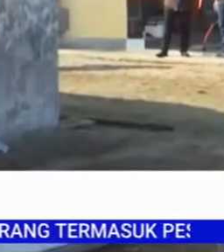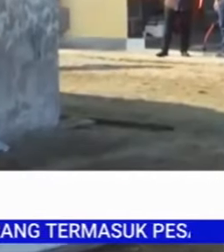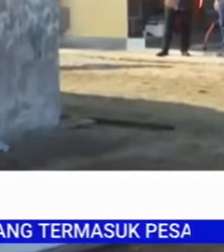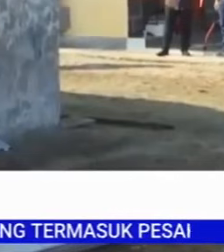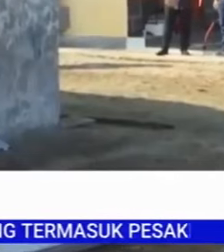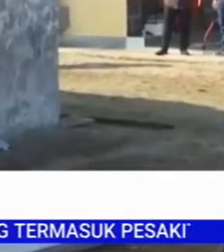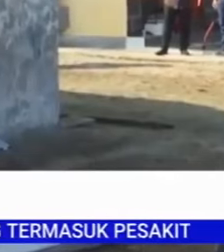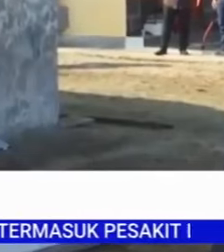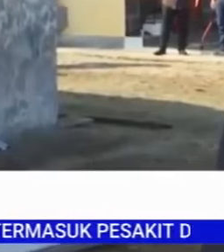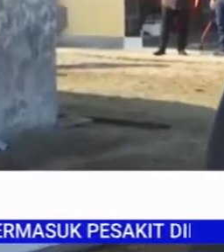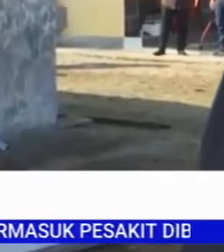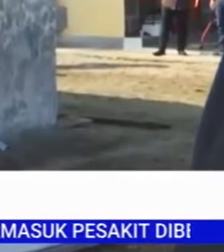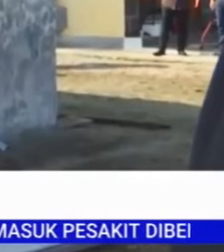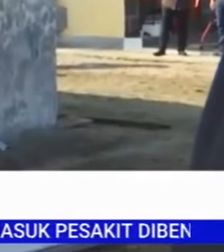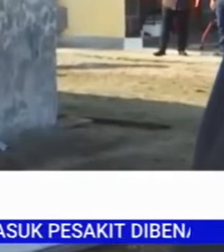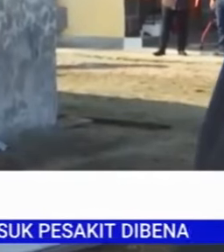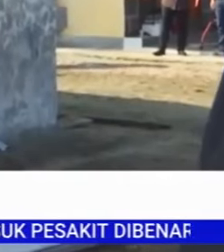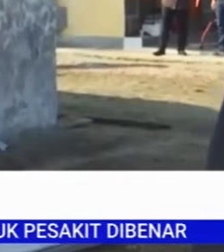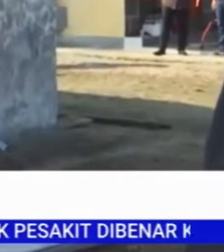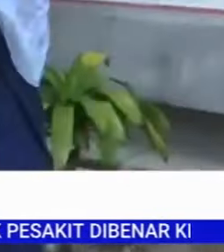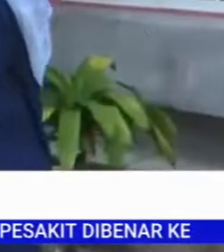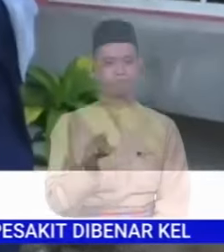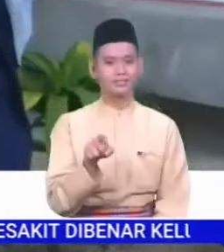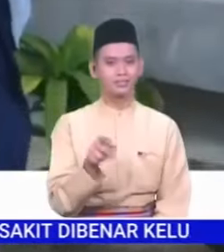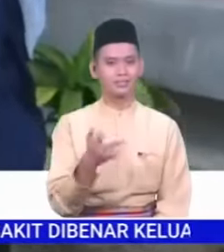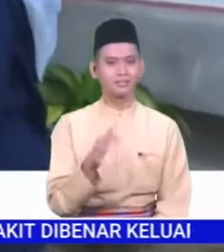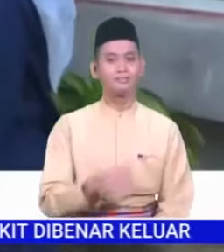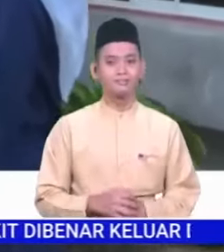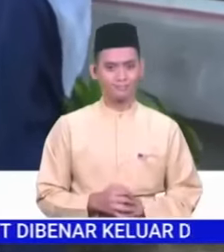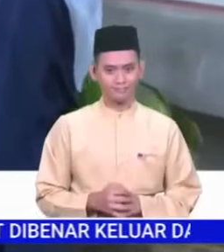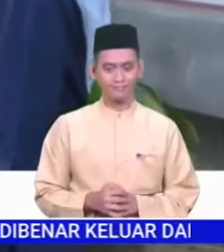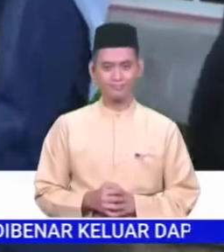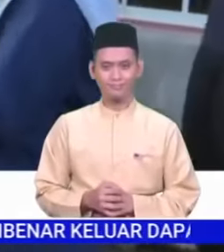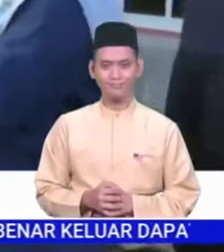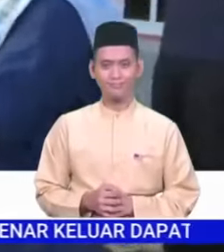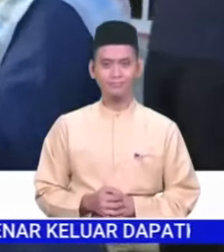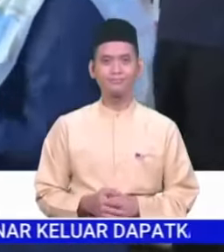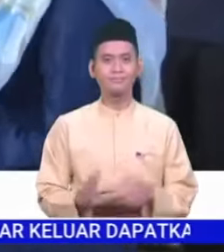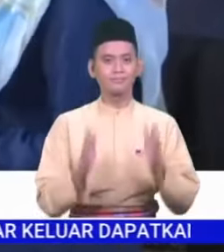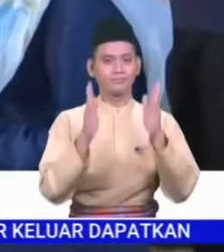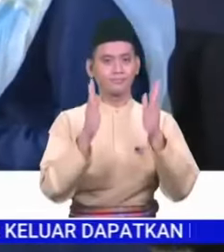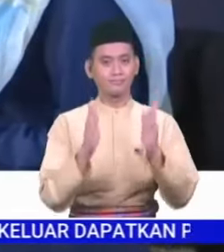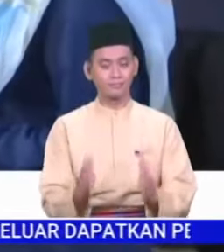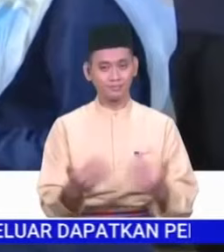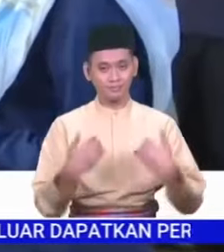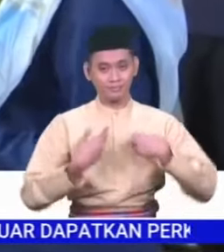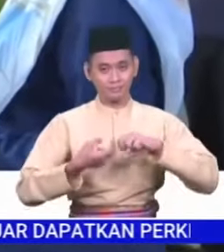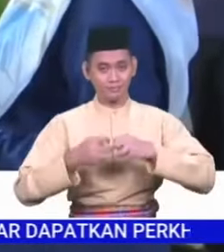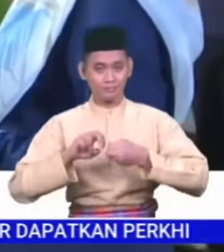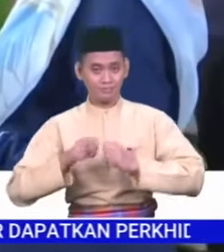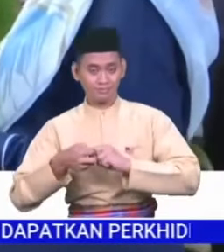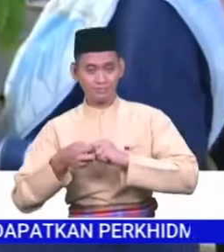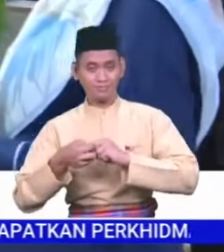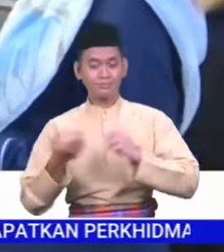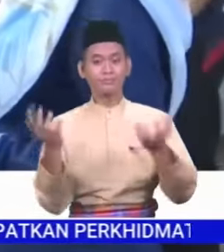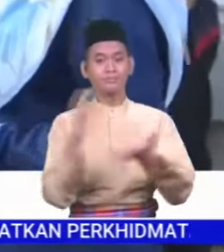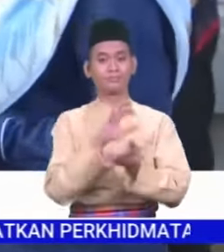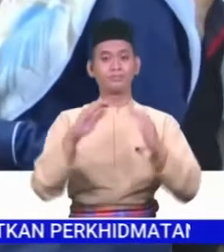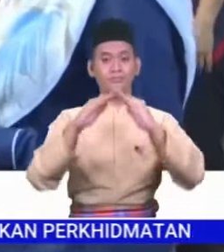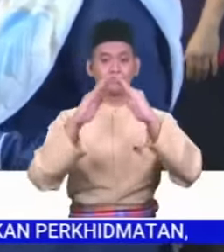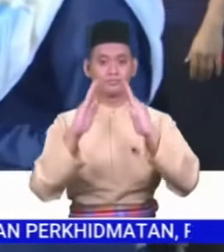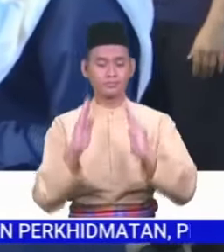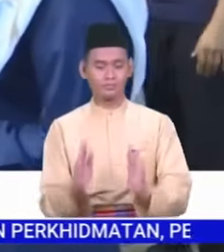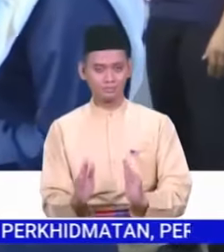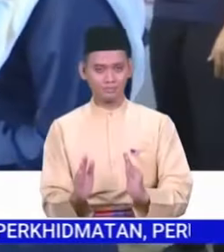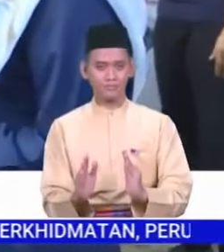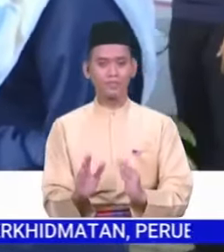rumah tetapi kerusakannya adalah sebagai Hai penduduk terjejas Mohede minhad bersyukur kepada rumahnya